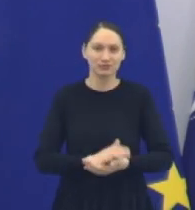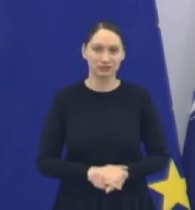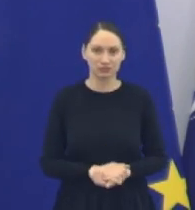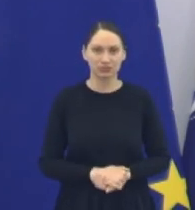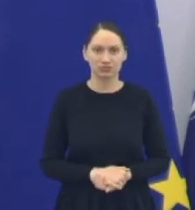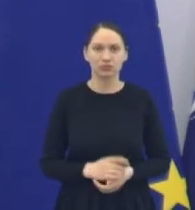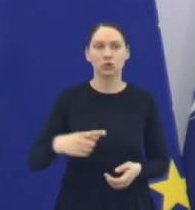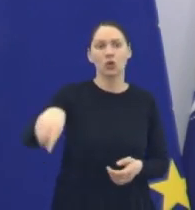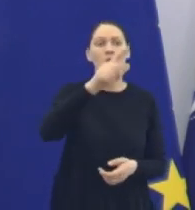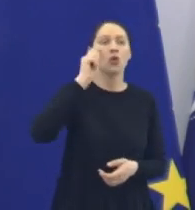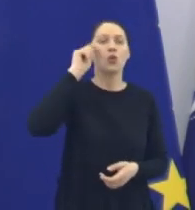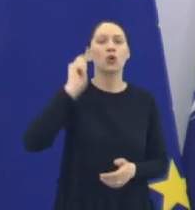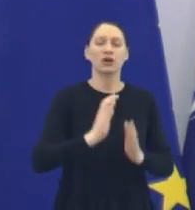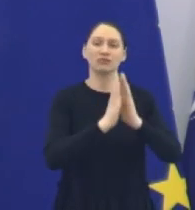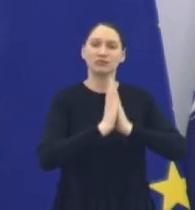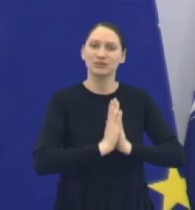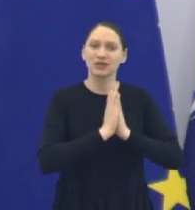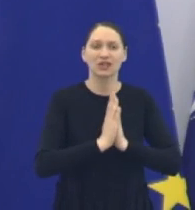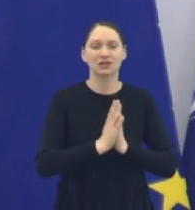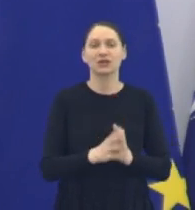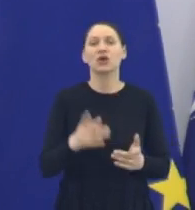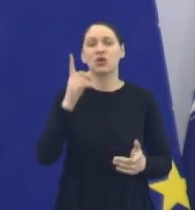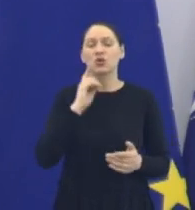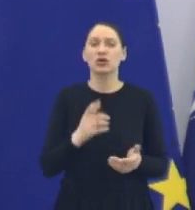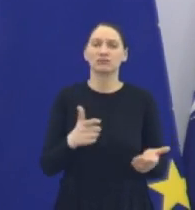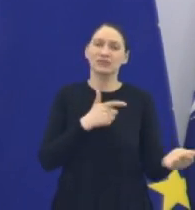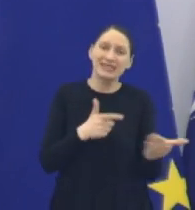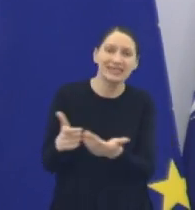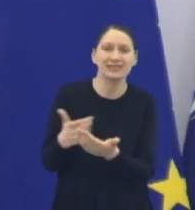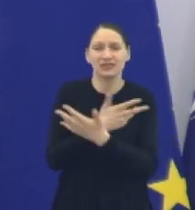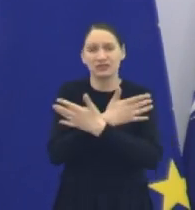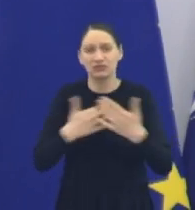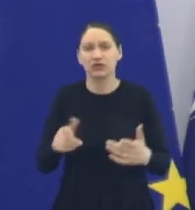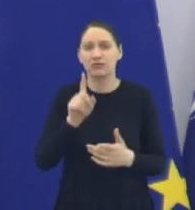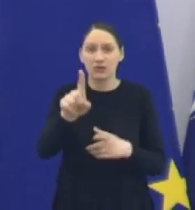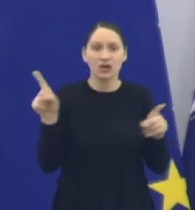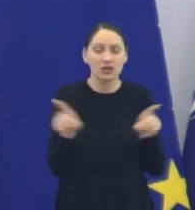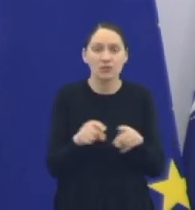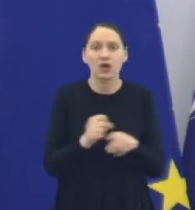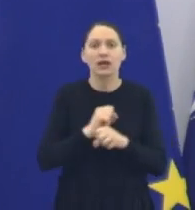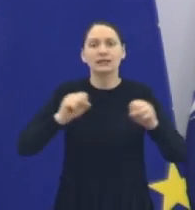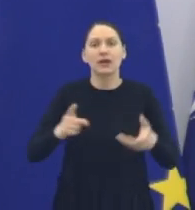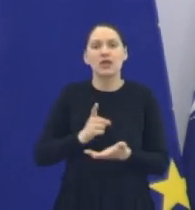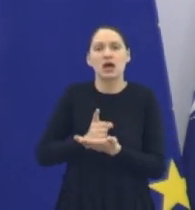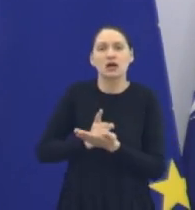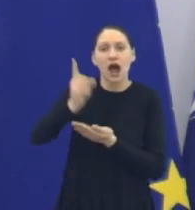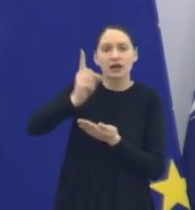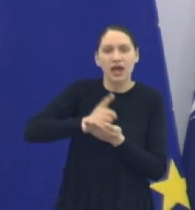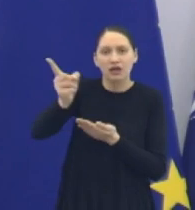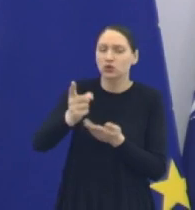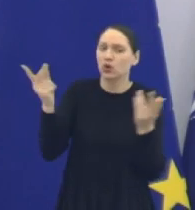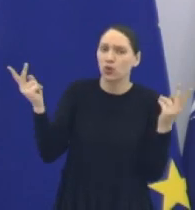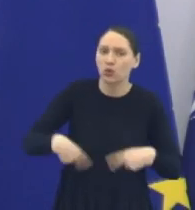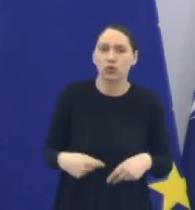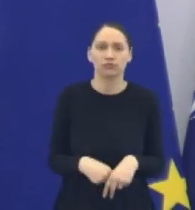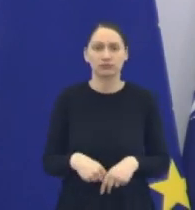Ukrainiečiai išreiškia pageidavimą, kad reikalinga ne tik lengvoji ginkluota, bet vis labiau reikalingos raketinės sistemos, be kita ko taip